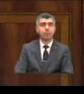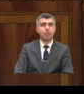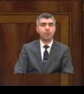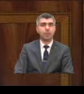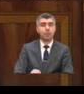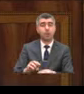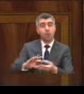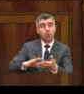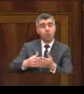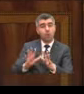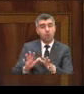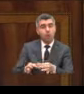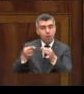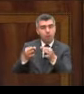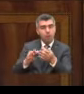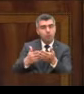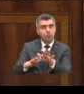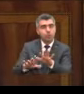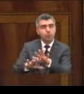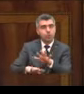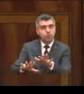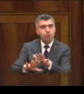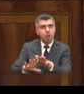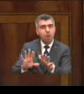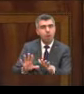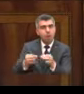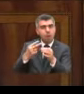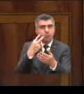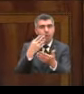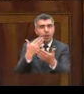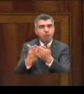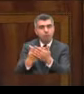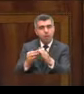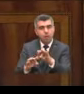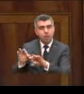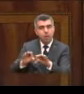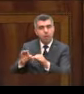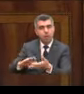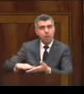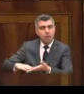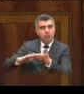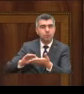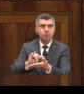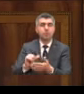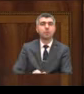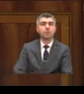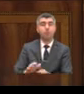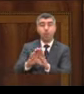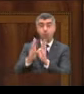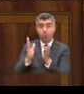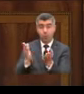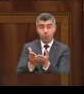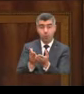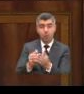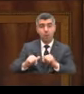وبالتالي تفاقمت مظاهر العجز الاجتماعي دون أن نلمس إجراءات في مستوى الإكراهات. كل هذا سيدة